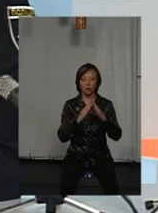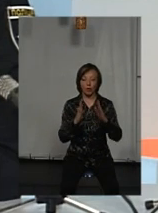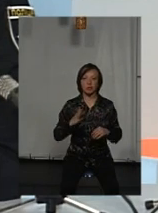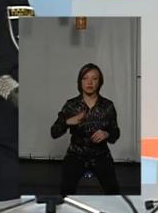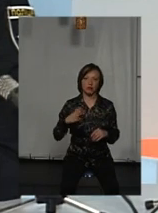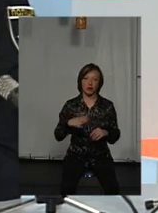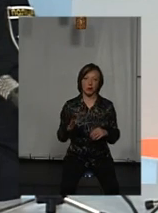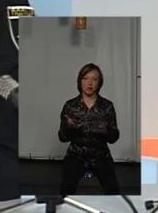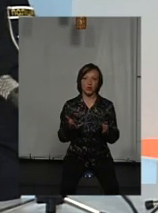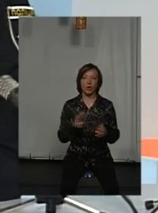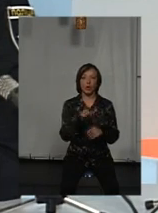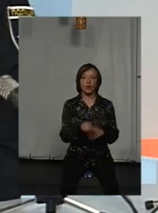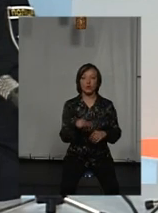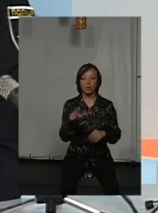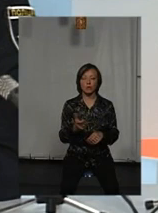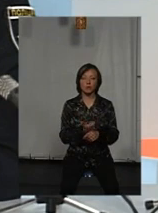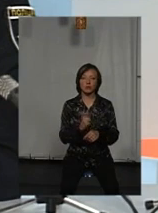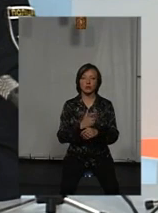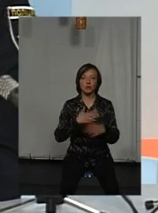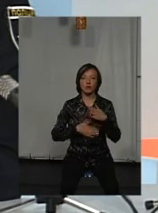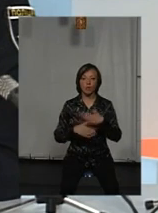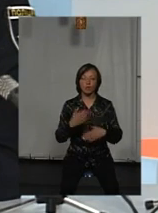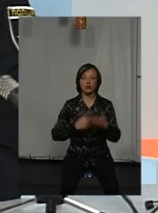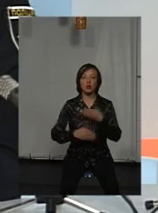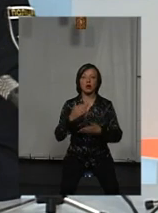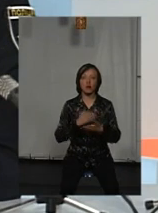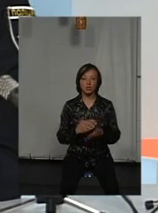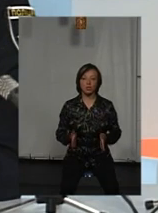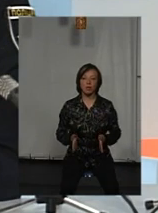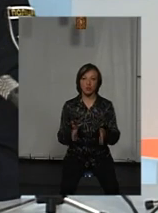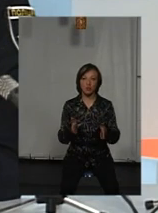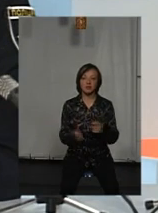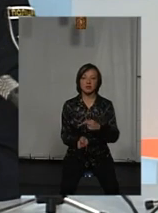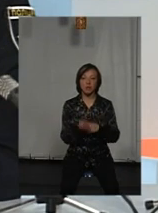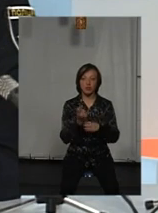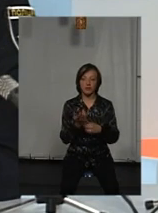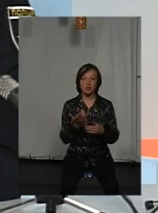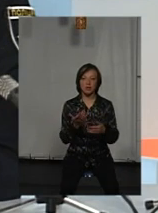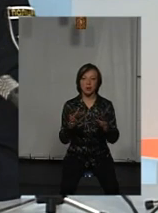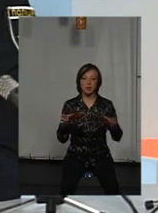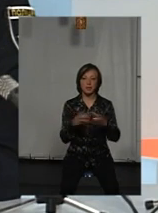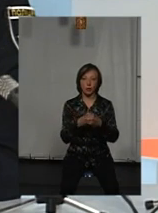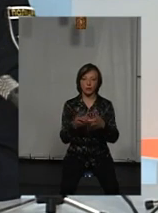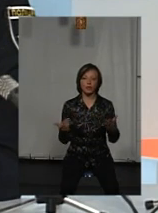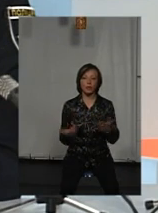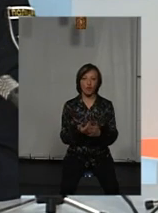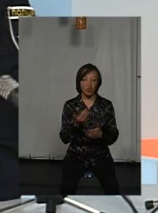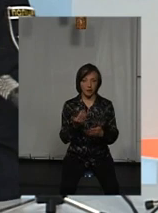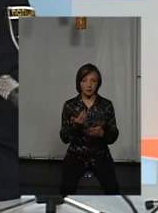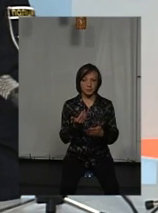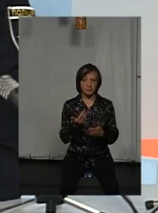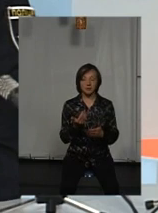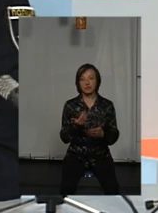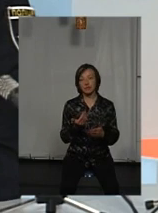чекають. Тобто люди більше задоволені, що нарешті на трасі з'явився підрозділ якийсь новий, з